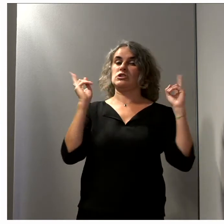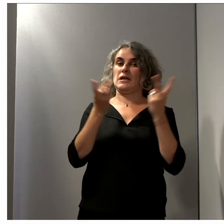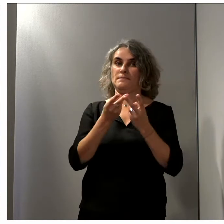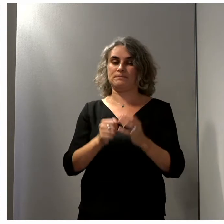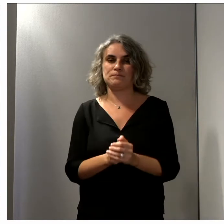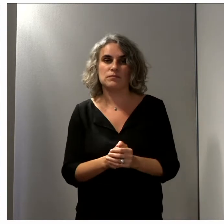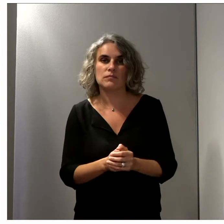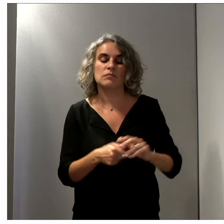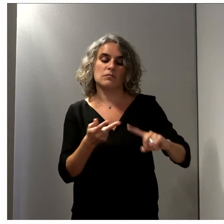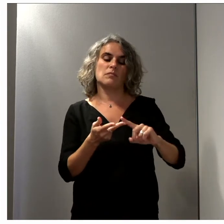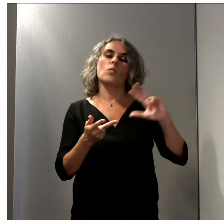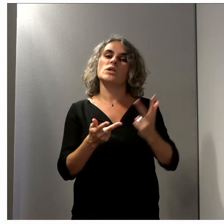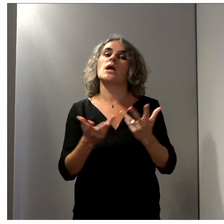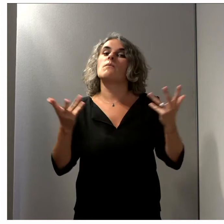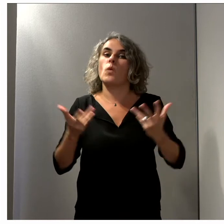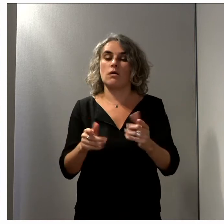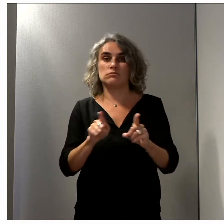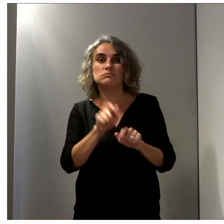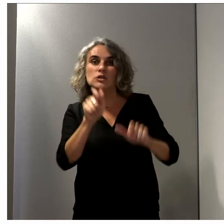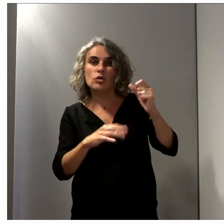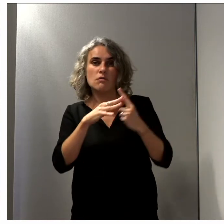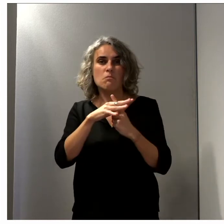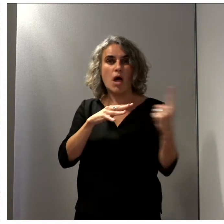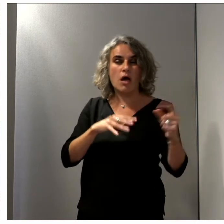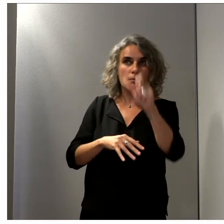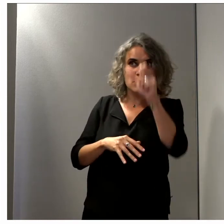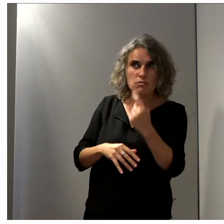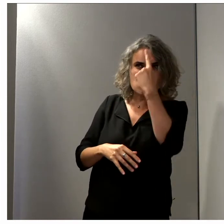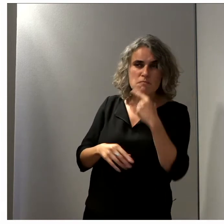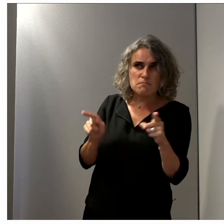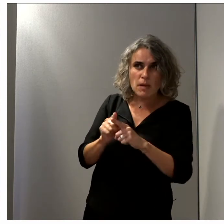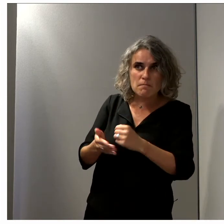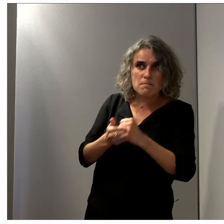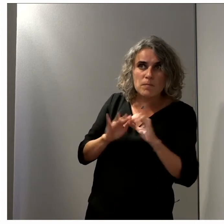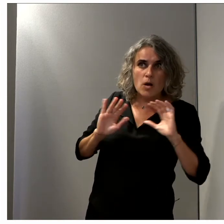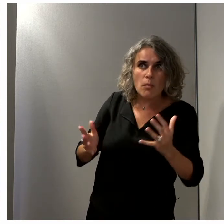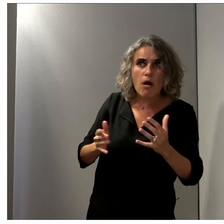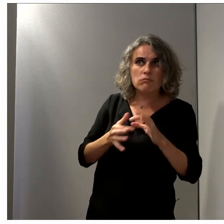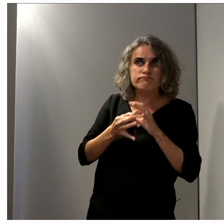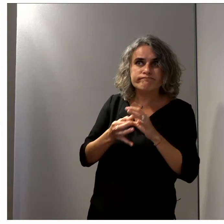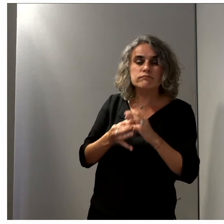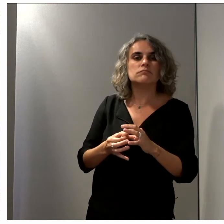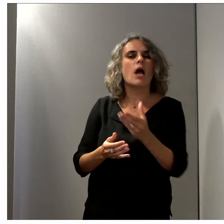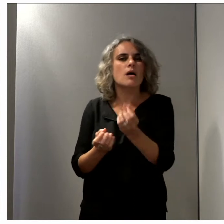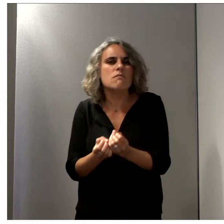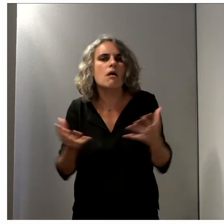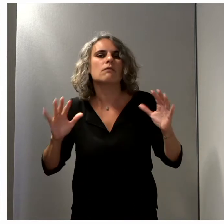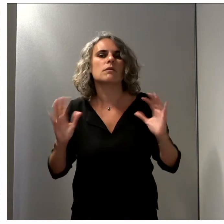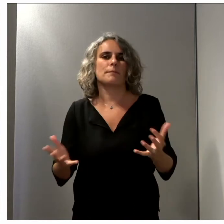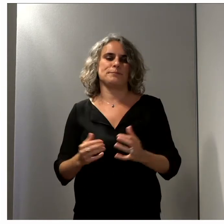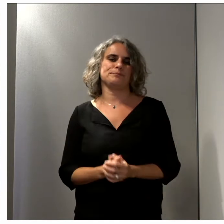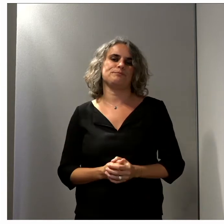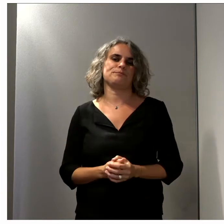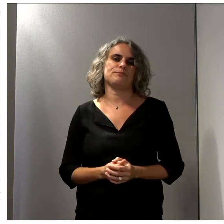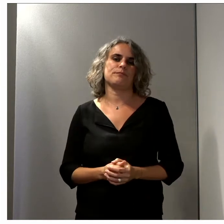la paire-aidance pour essayer de lutter contre ces situations d'isolement et comment développer cette paire-aidance dans ce contexte. Et puis,